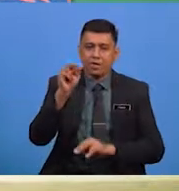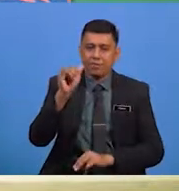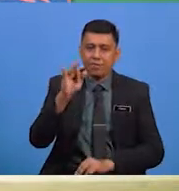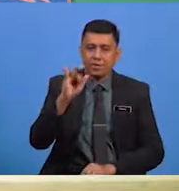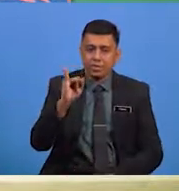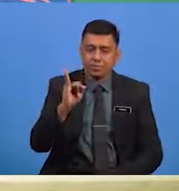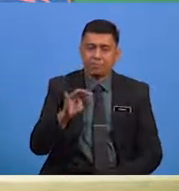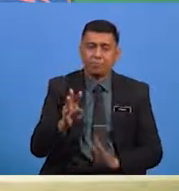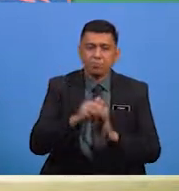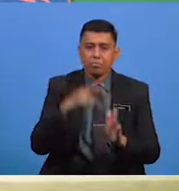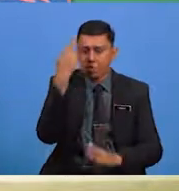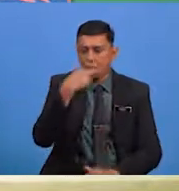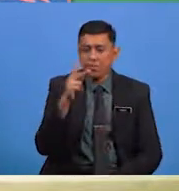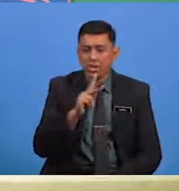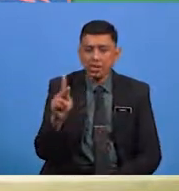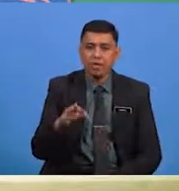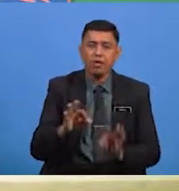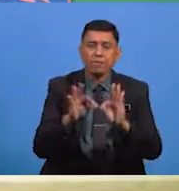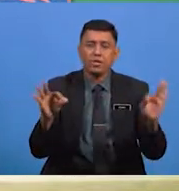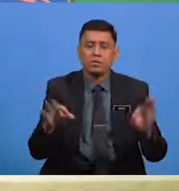nafi merupakan frasa?